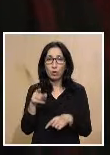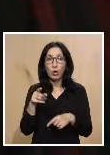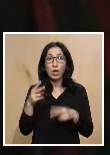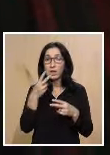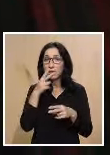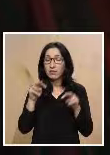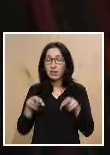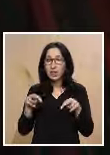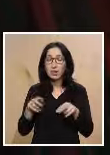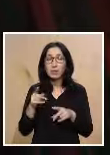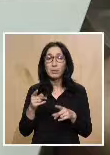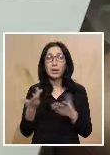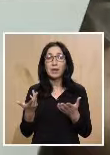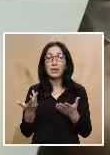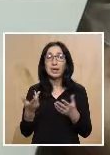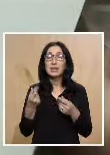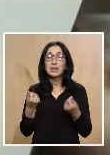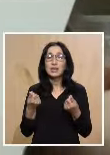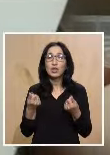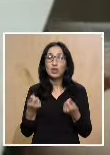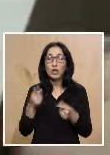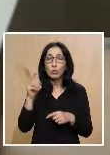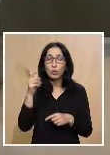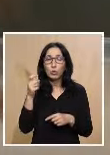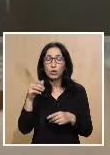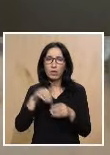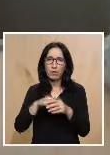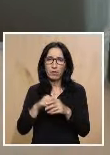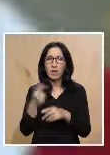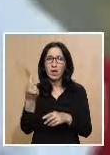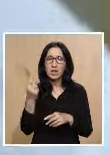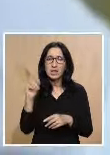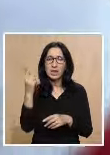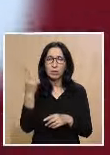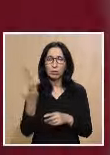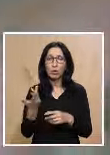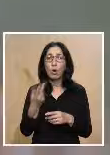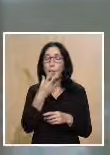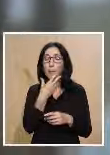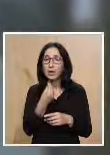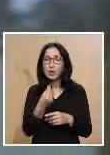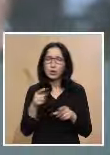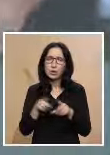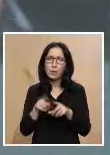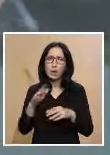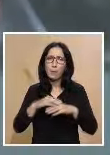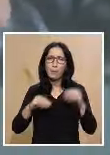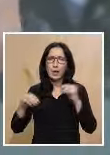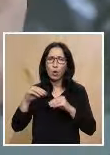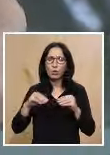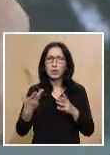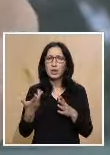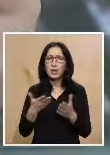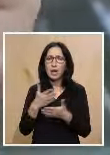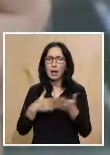Свидетели сме как се извършва несложният опит за съдържанието на глутен в зърното. Прилича на приготвяне на хляб или питка, само че не